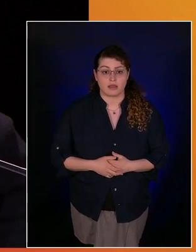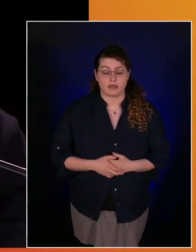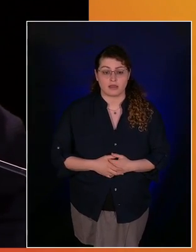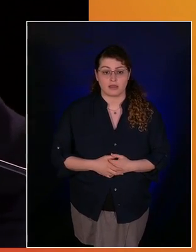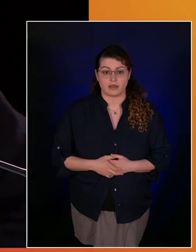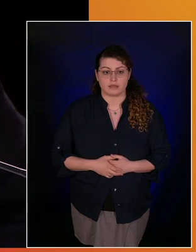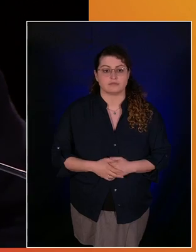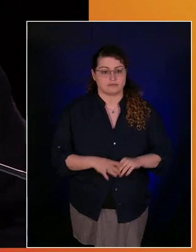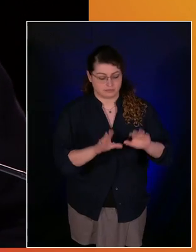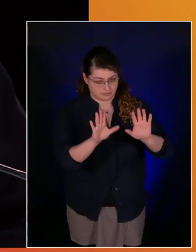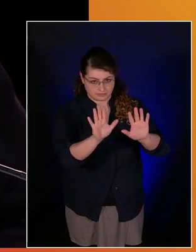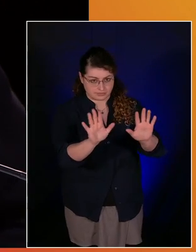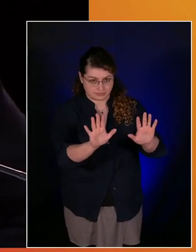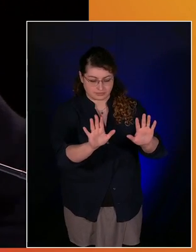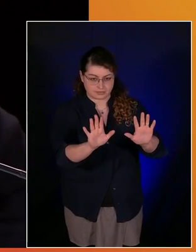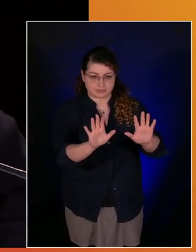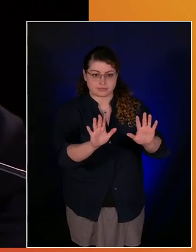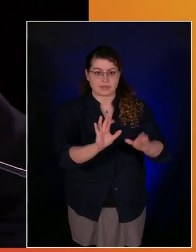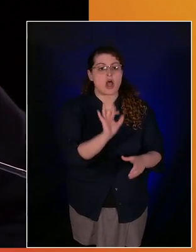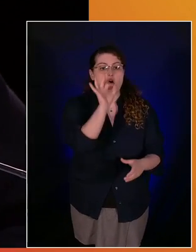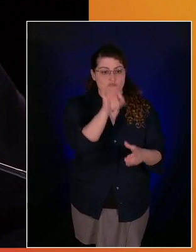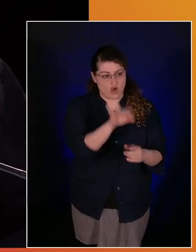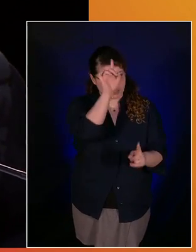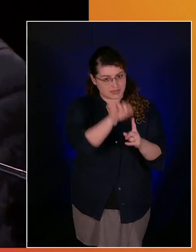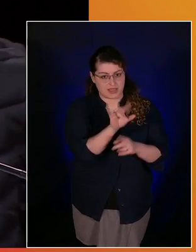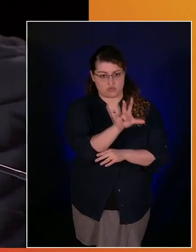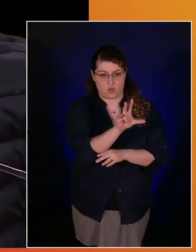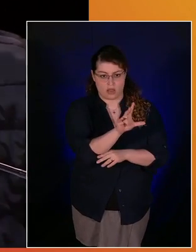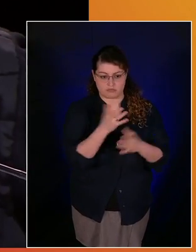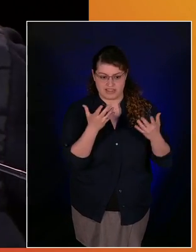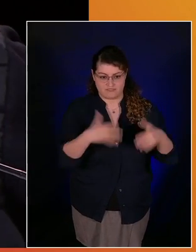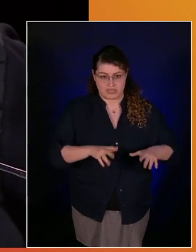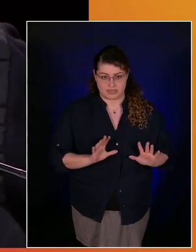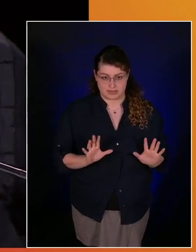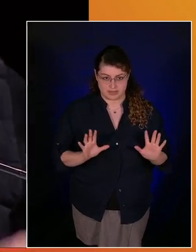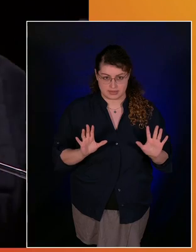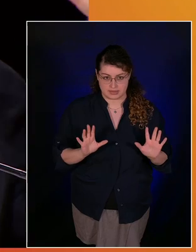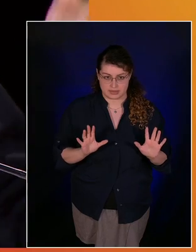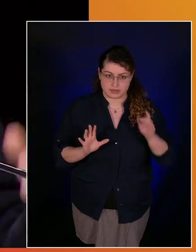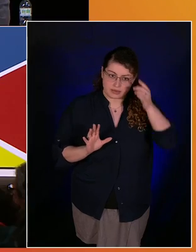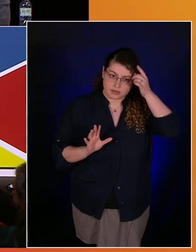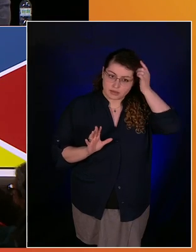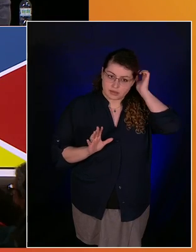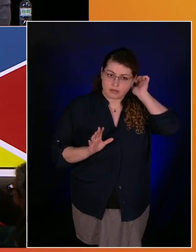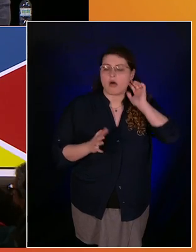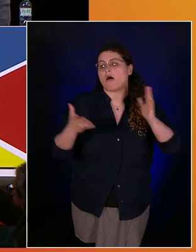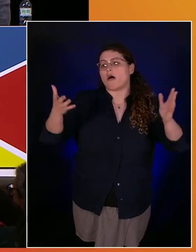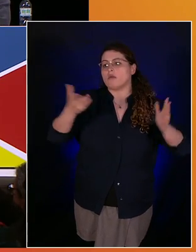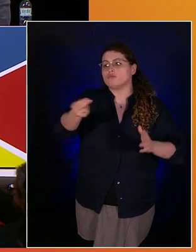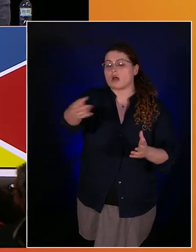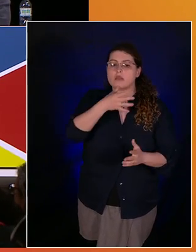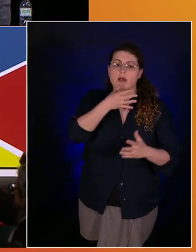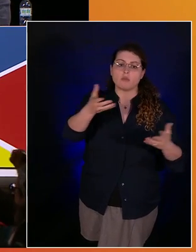va clore je vais déclarer le vote sur le thème 3 clos mais non c'est pas